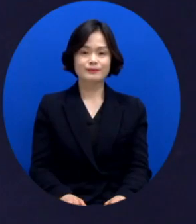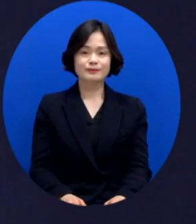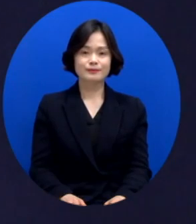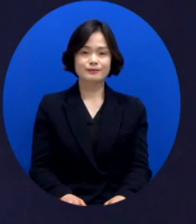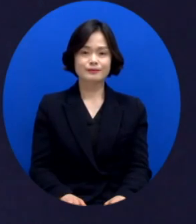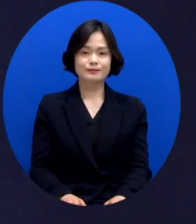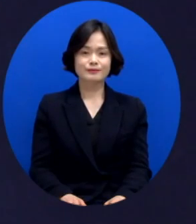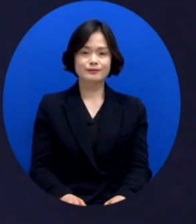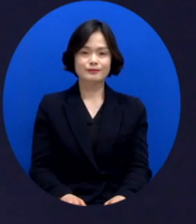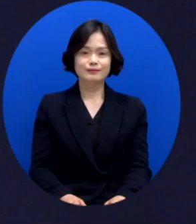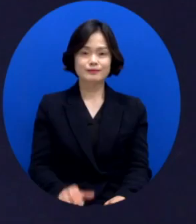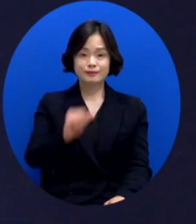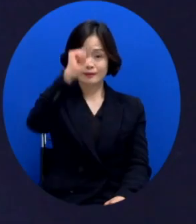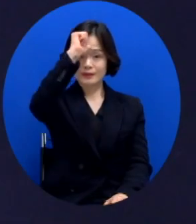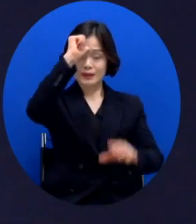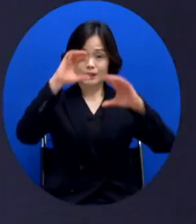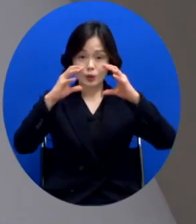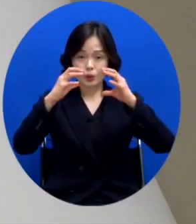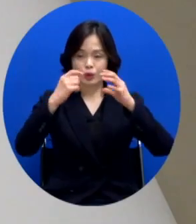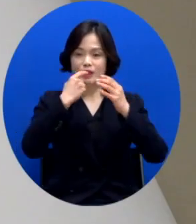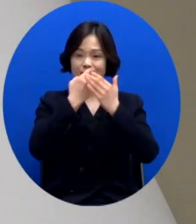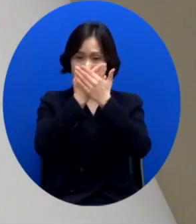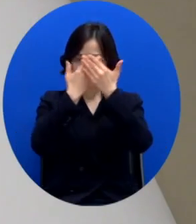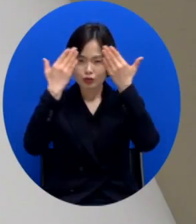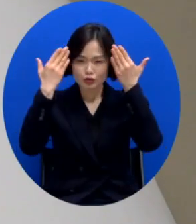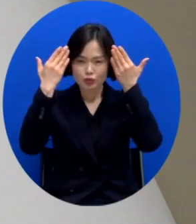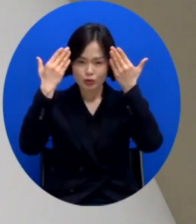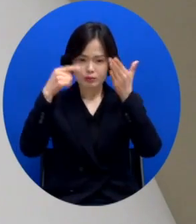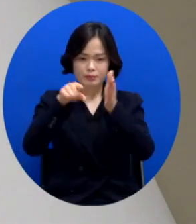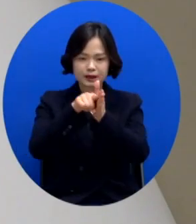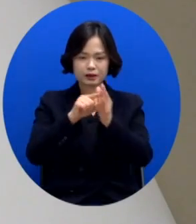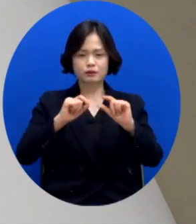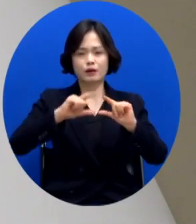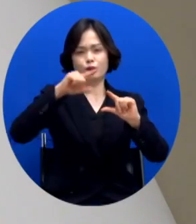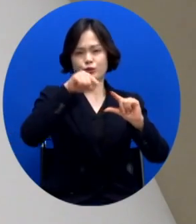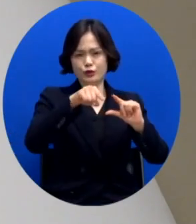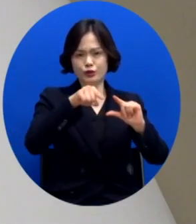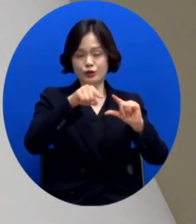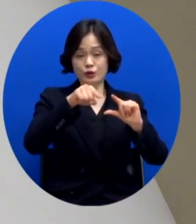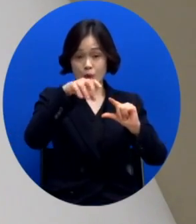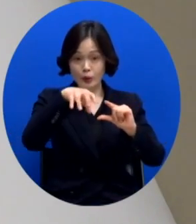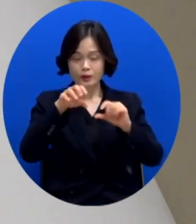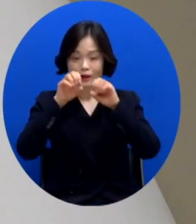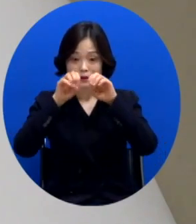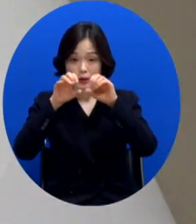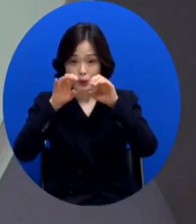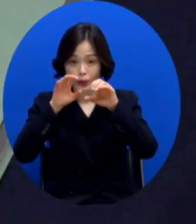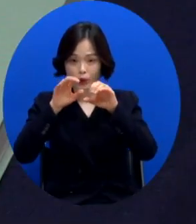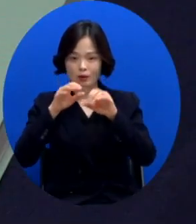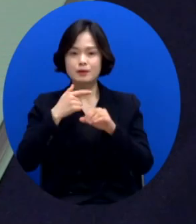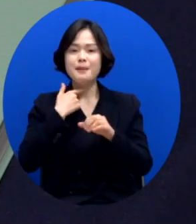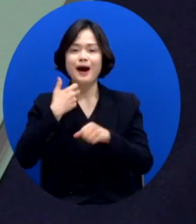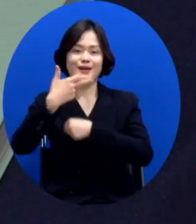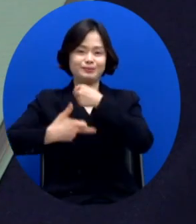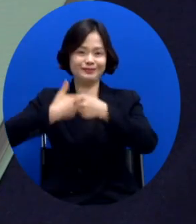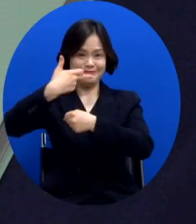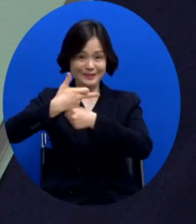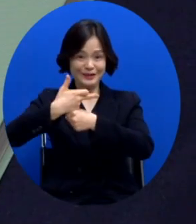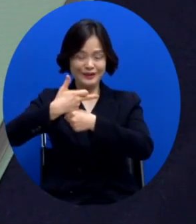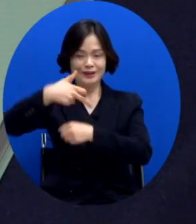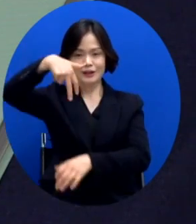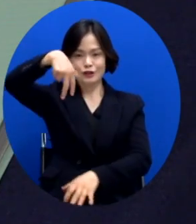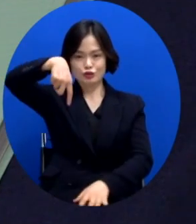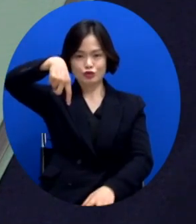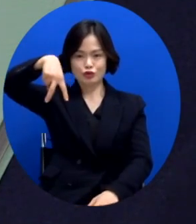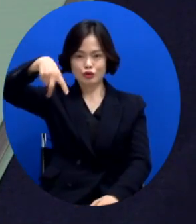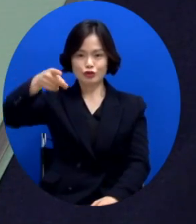국민 다수가 힌두교를 믿는 인도에서 17년 동안 선교사 생활을 했던 보수교회 주성영 목사. 그가